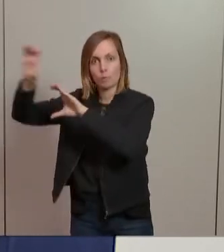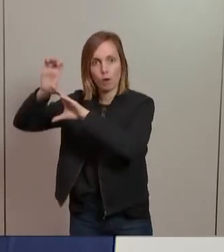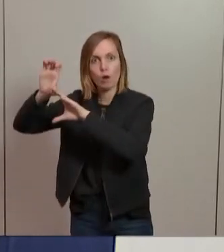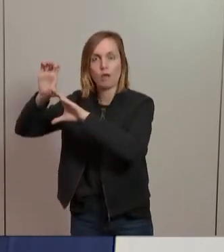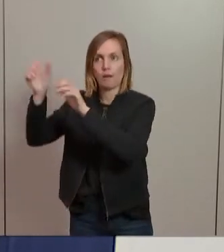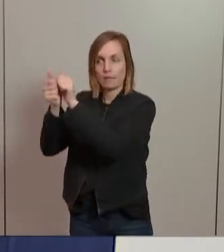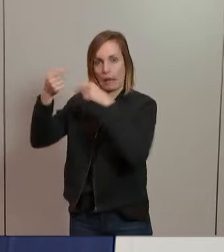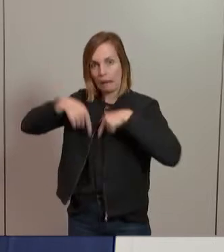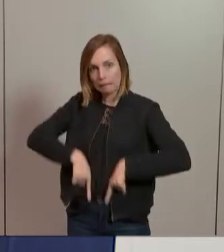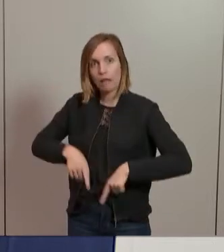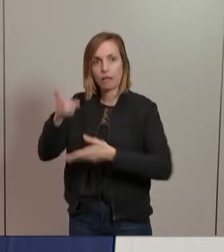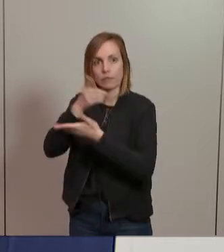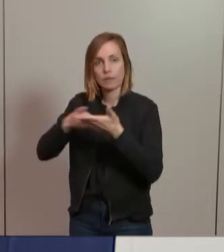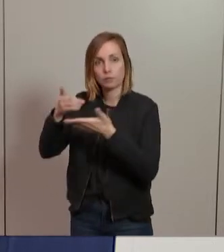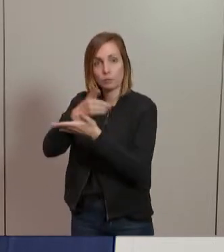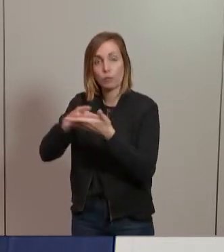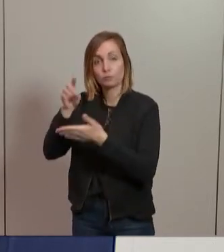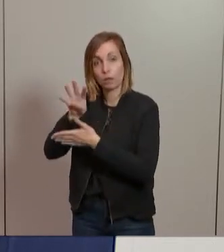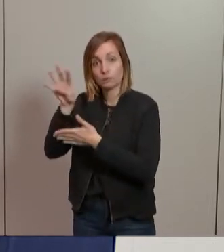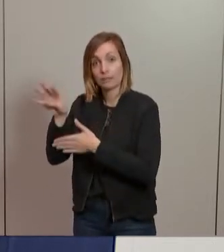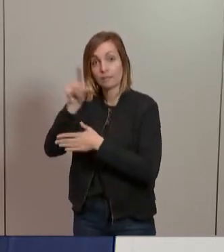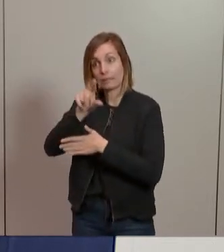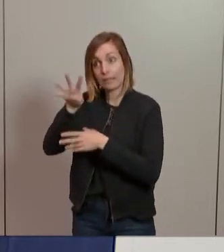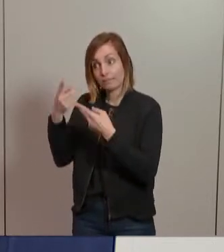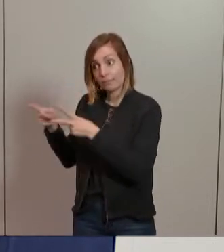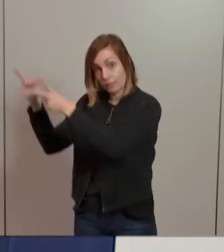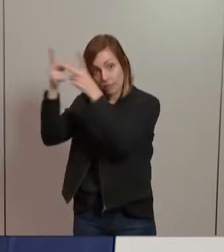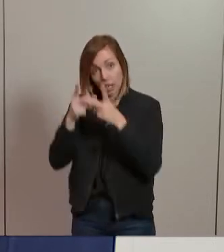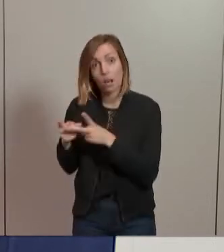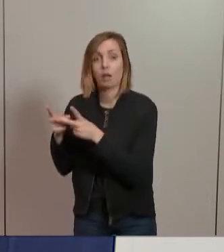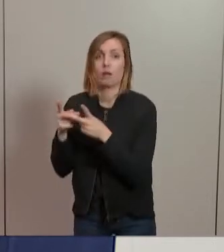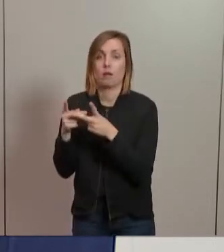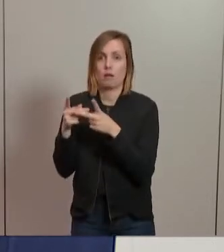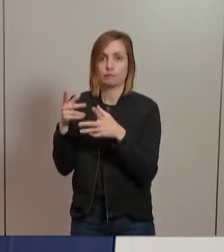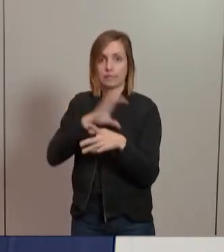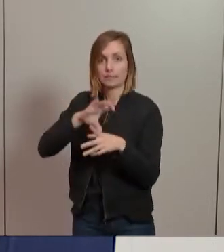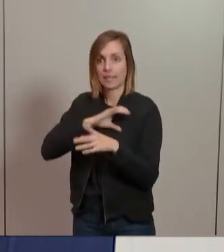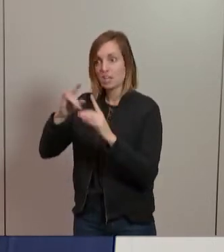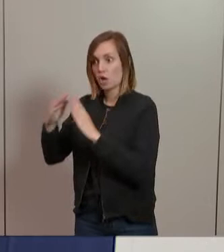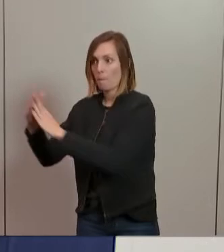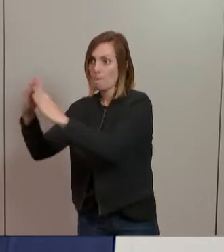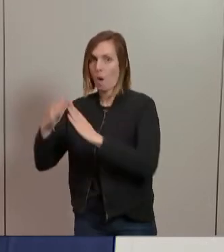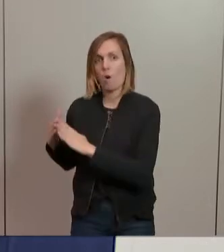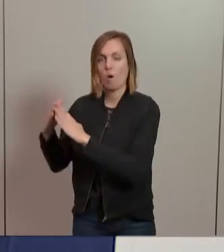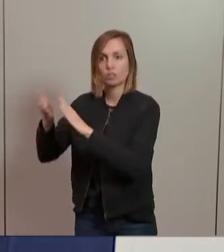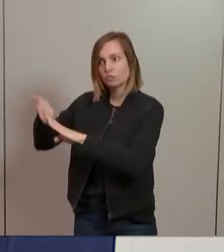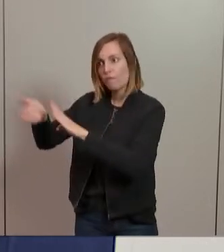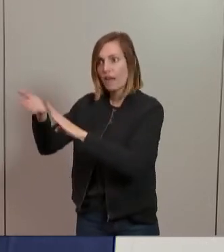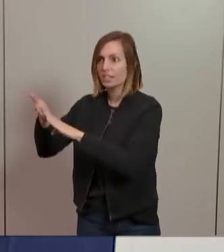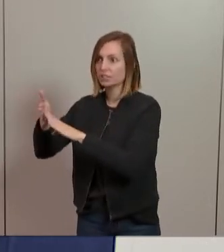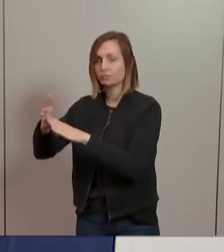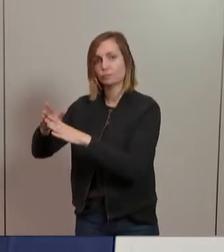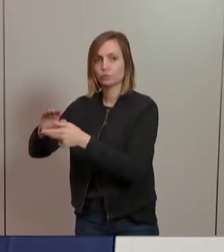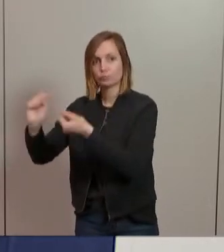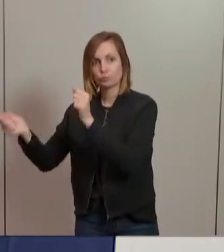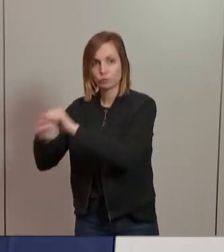côtés de l'État, du département de Loire-Atlantique et des 24 communes du territoire une démarche de résorption des campements illicites et d'insertion des publics migrants